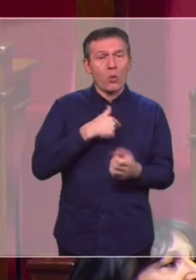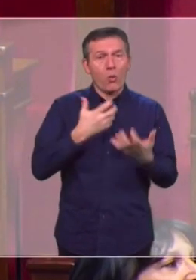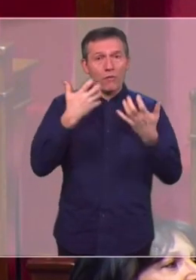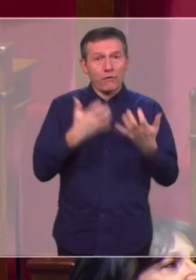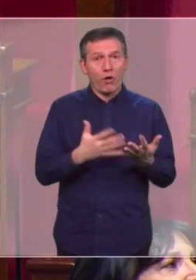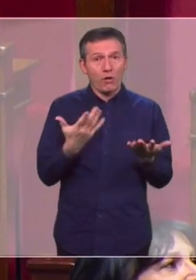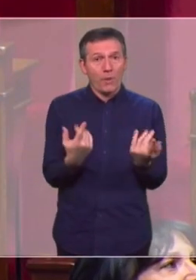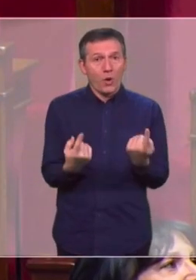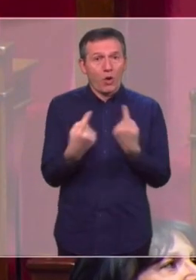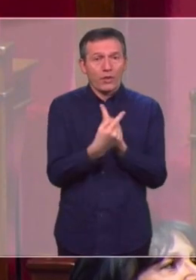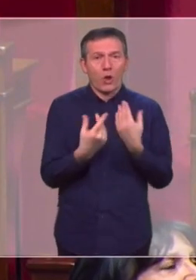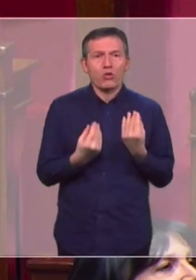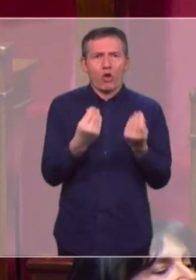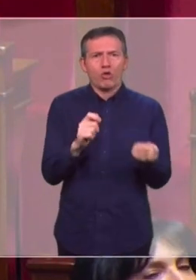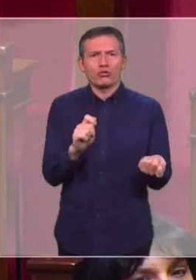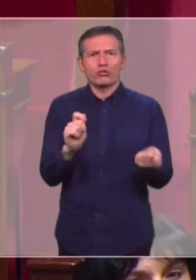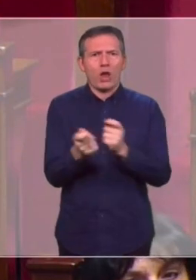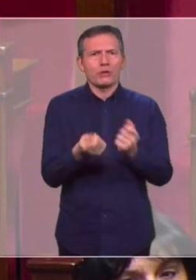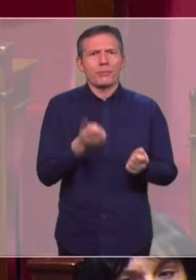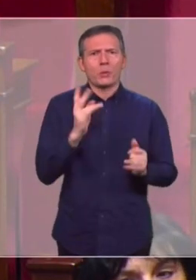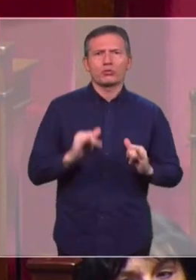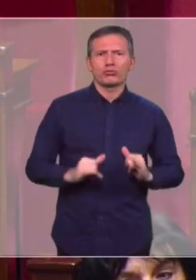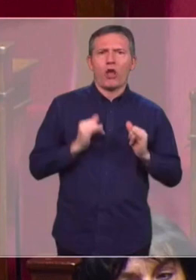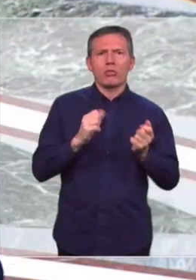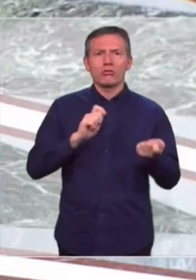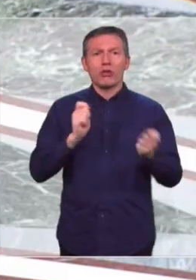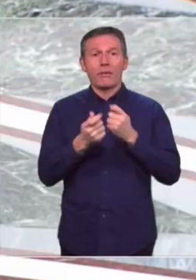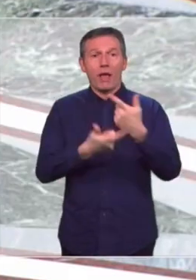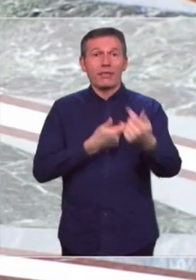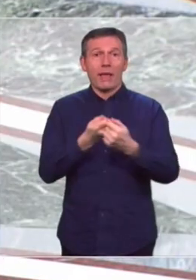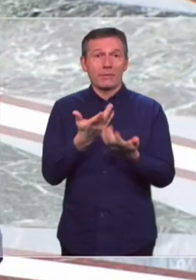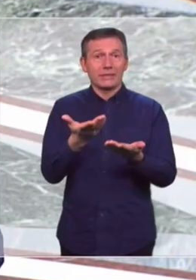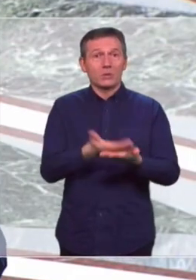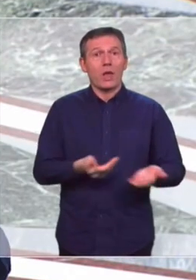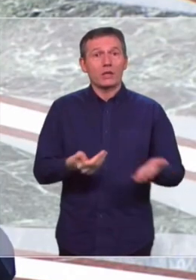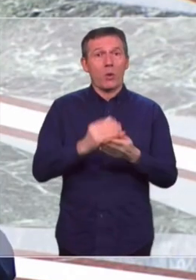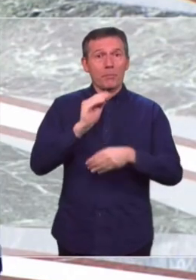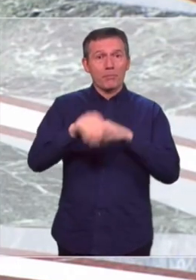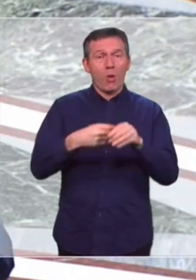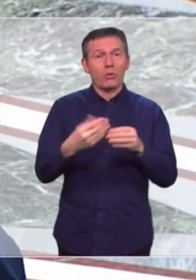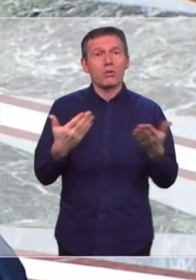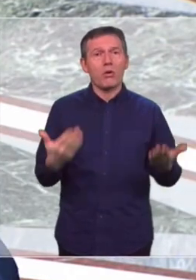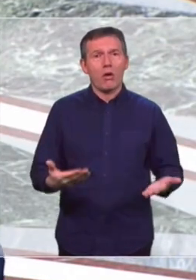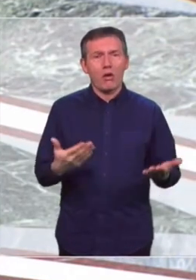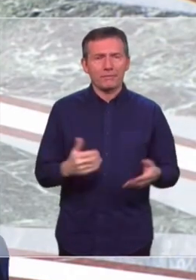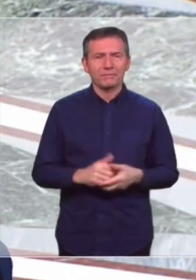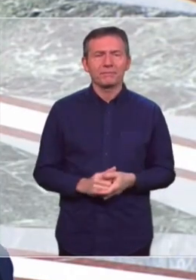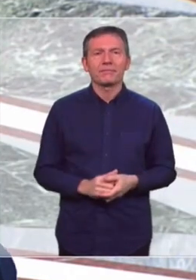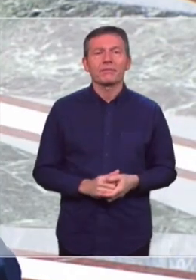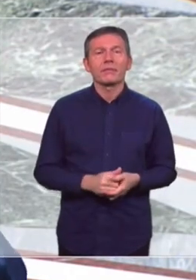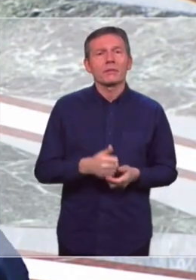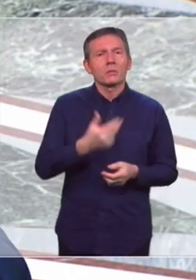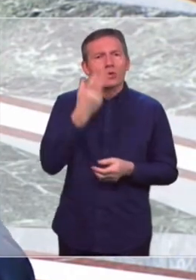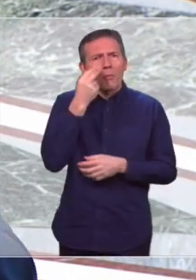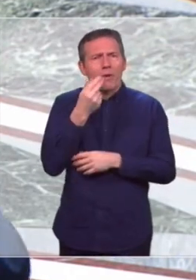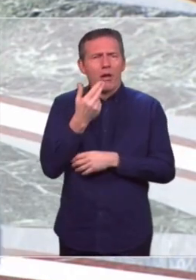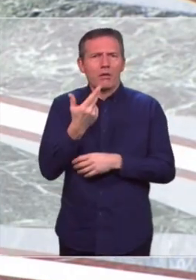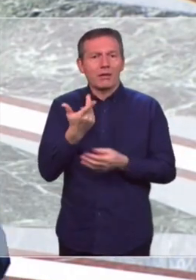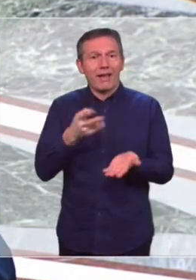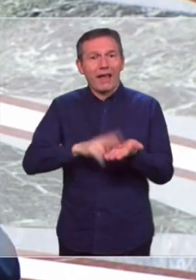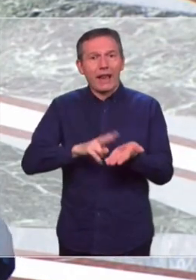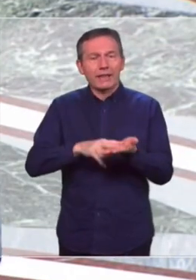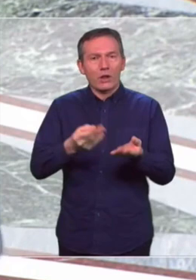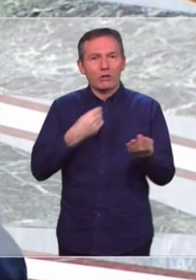une nouvelle jeunesse adaptée à la réalité du monde d'aujourd'hui. Alors je comprends que cette réalité soit inquiétante, qu'elle puisse ne